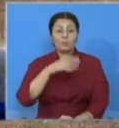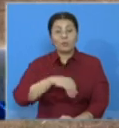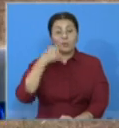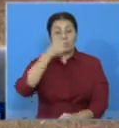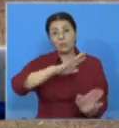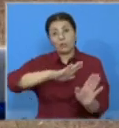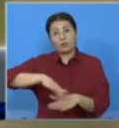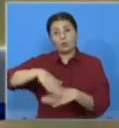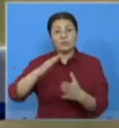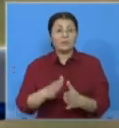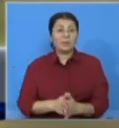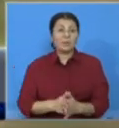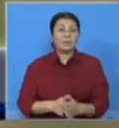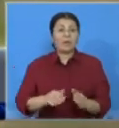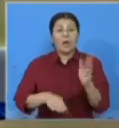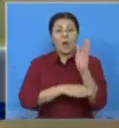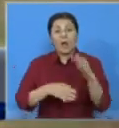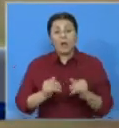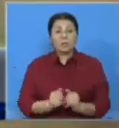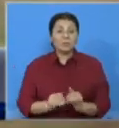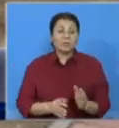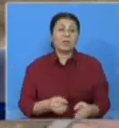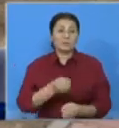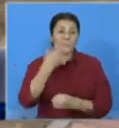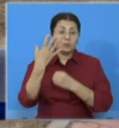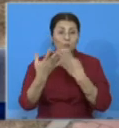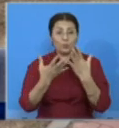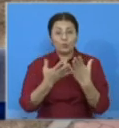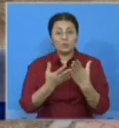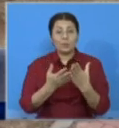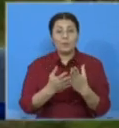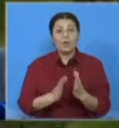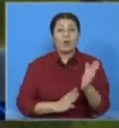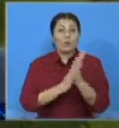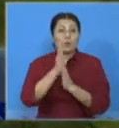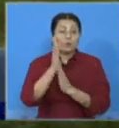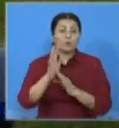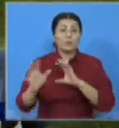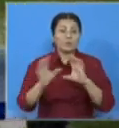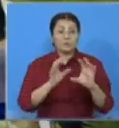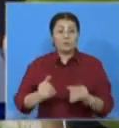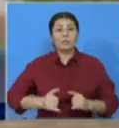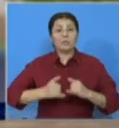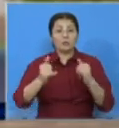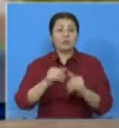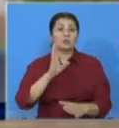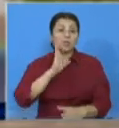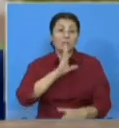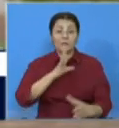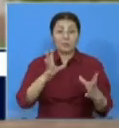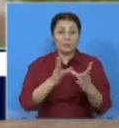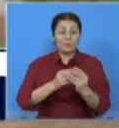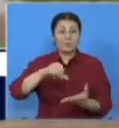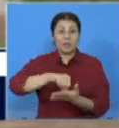соң жанға сая болар мәуел ағашқа айналатын тал теректерді күтіп, баптауда нәзік жандылар ер азаматтарынан қалыс қалмады. Сити